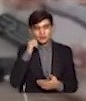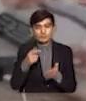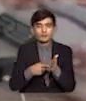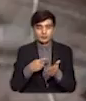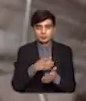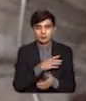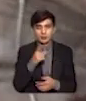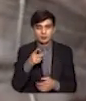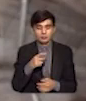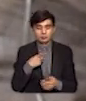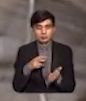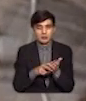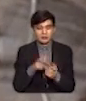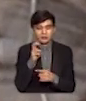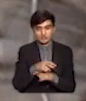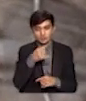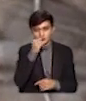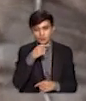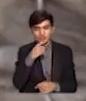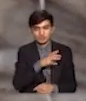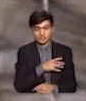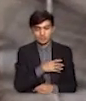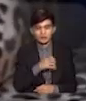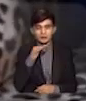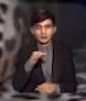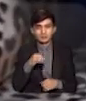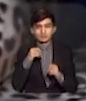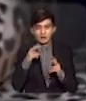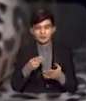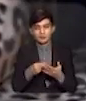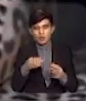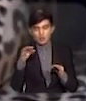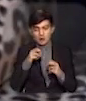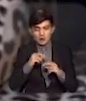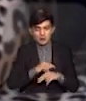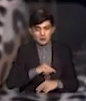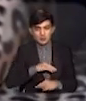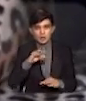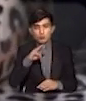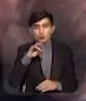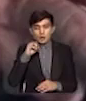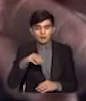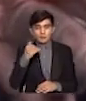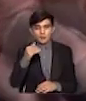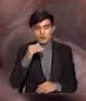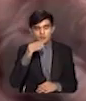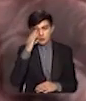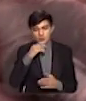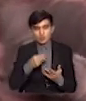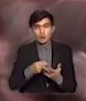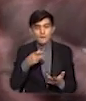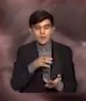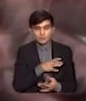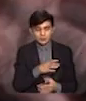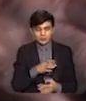Бірақ көруге жүрегім дауаламады дейді ол. Мамандар сараптағы жұмыстарын жүргізу үшін Мұраттың әкесінен қан алған. Нәтижесі